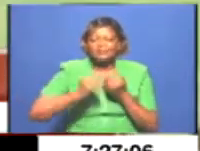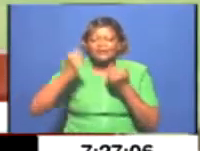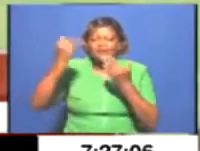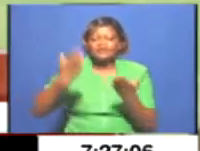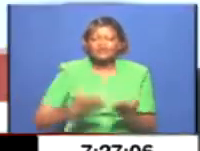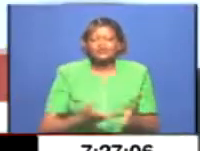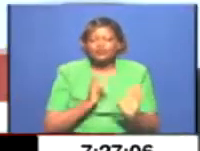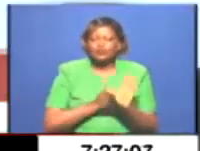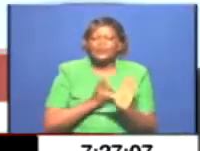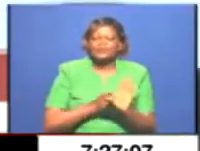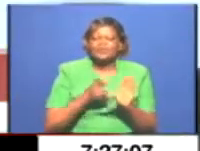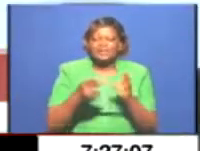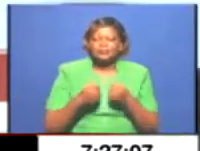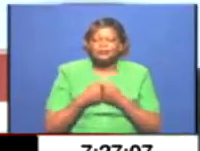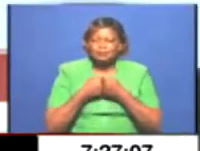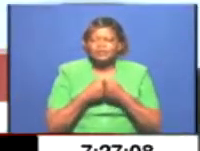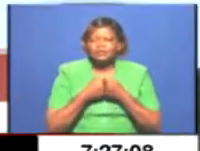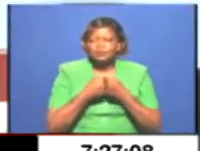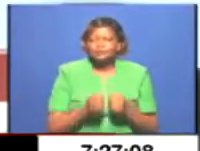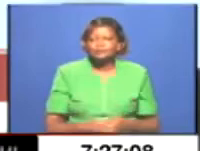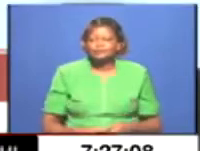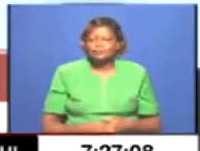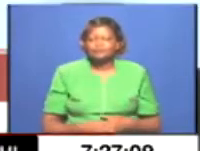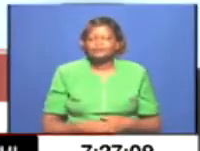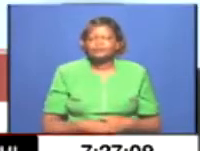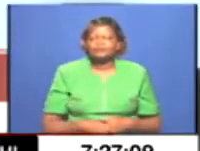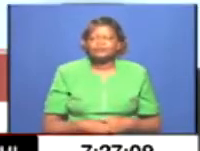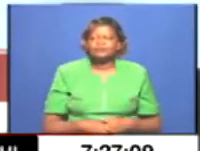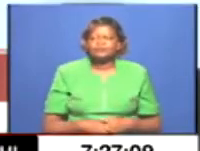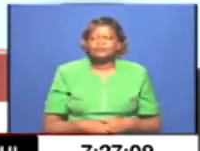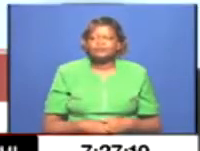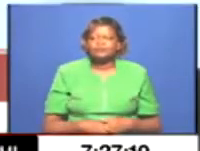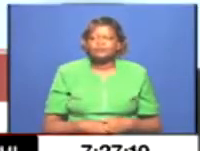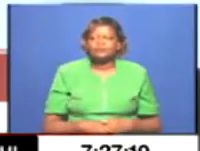kushiriki kwenye michuano hiyo. Frederick Muki, Darubini, michezo.